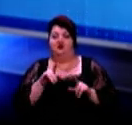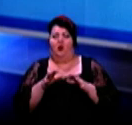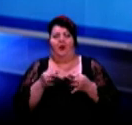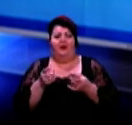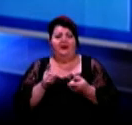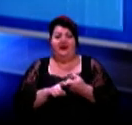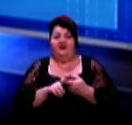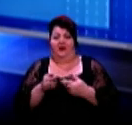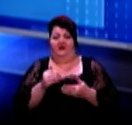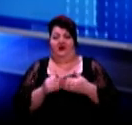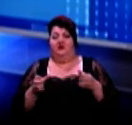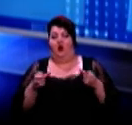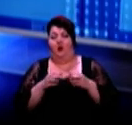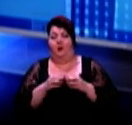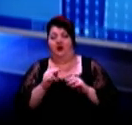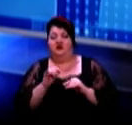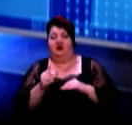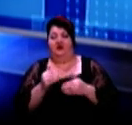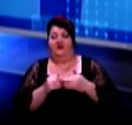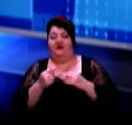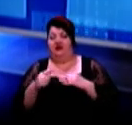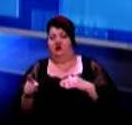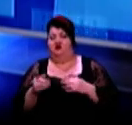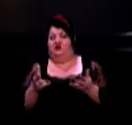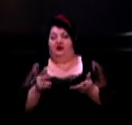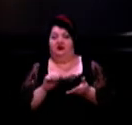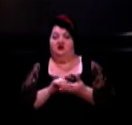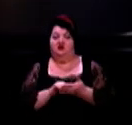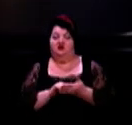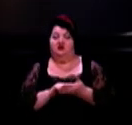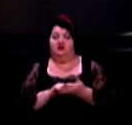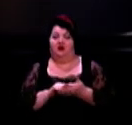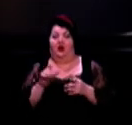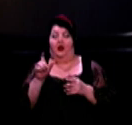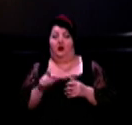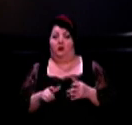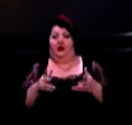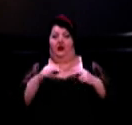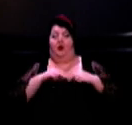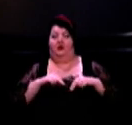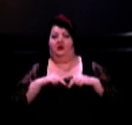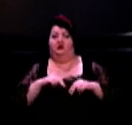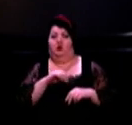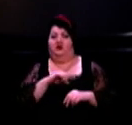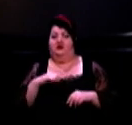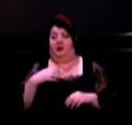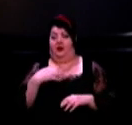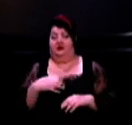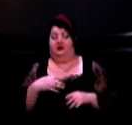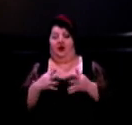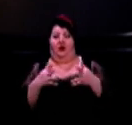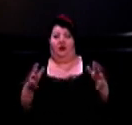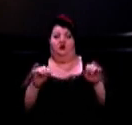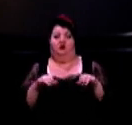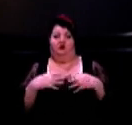від компанії чи від інших яких чинників. Така людина, працюючи сама на себе, більш може